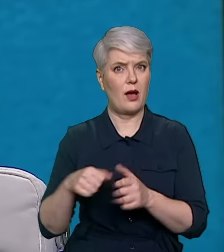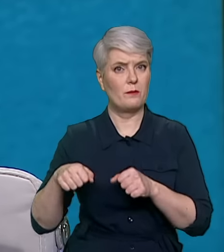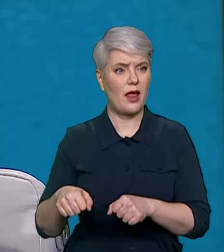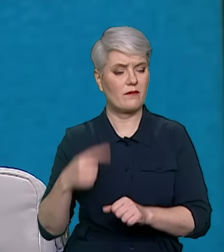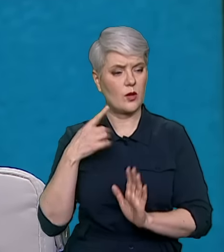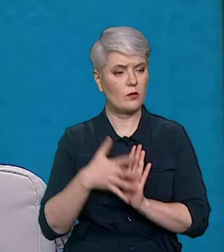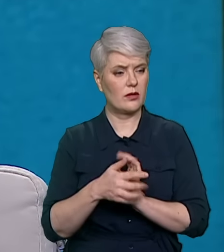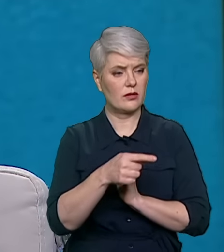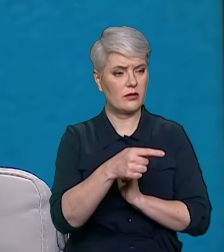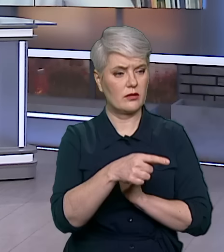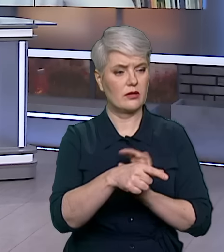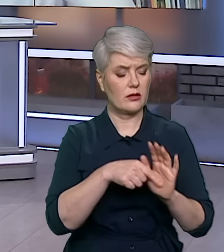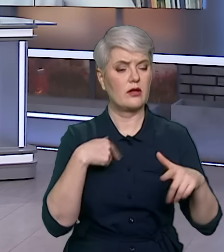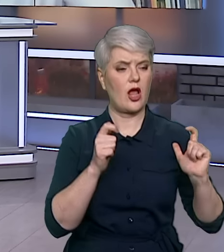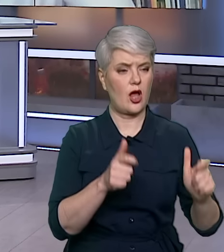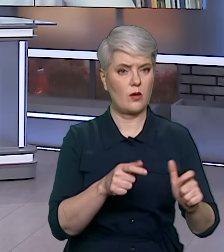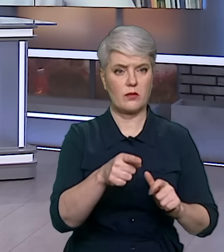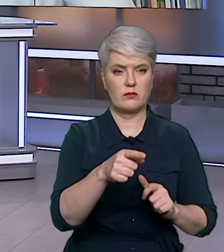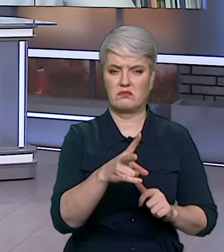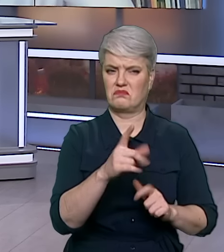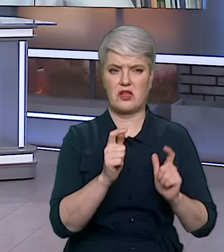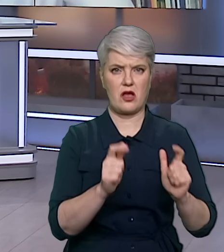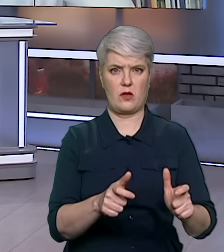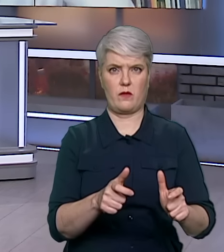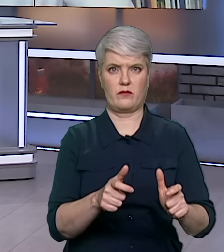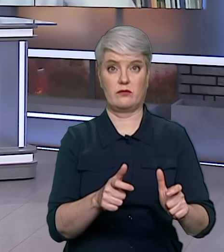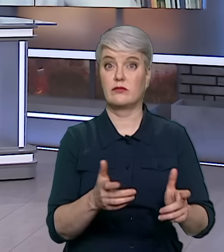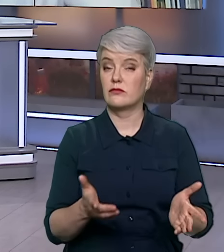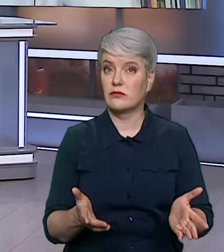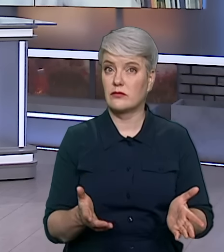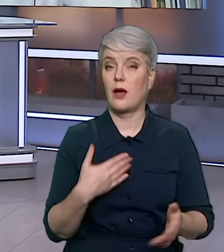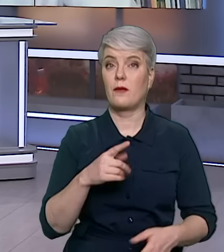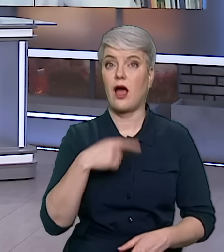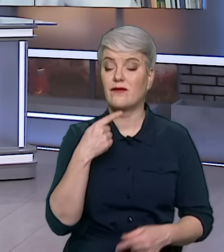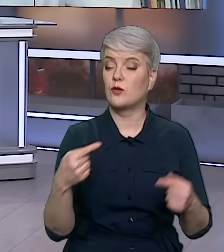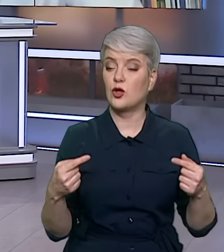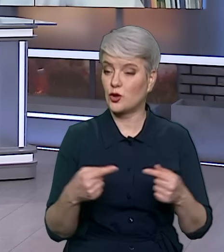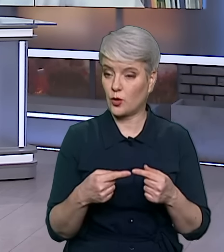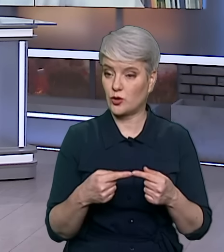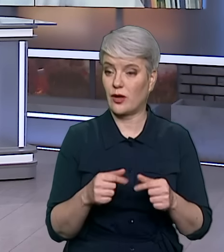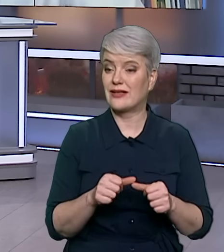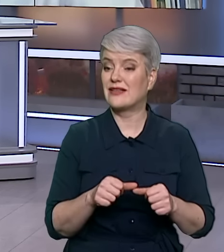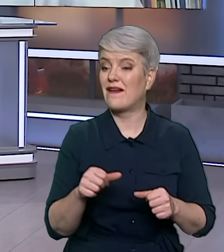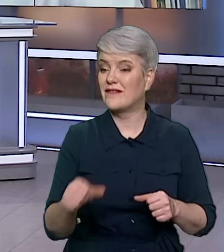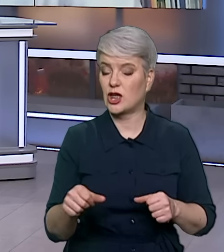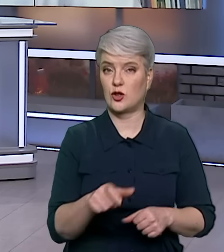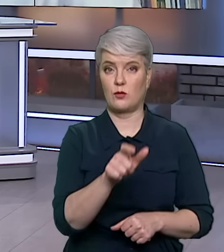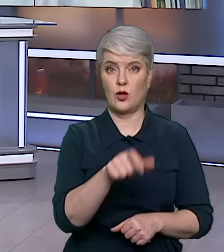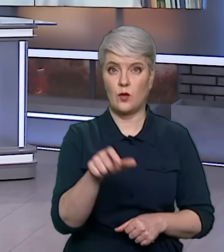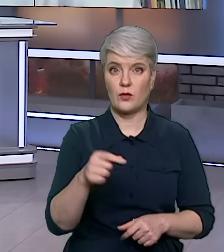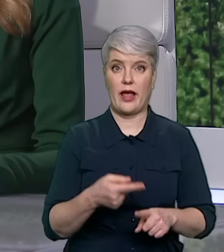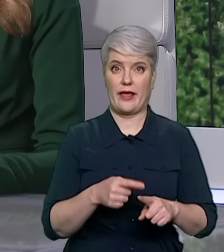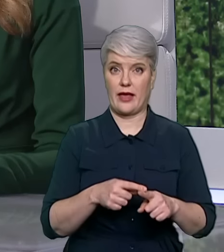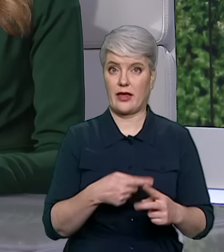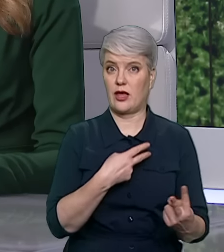що з цим я готовий працювати, з цим я не готовий працювати. Ну і ми говоримо абсолютно точно за виключенням тих людей, які